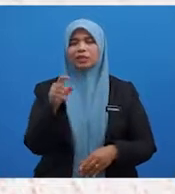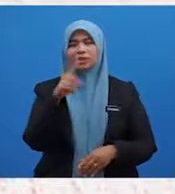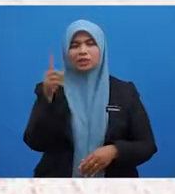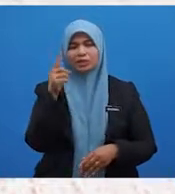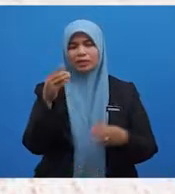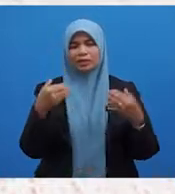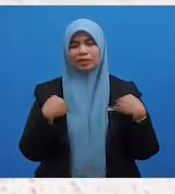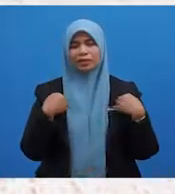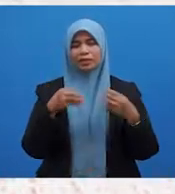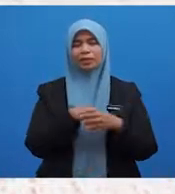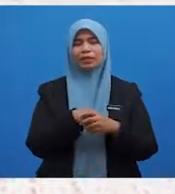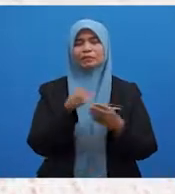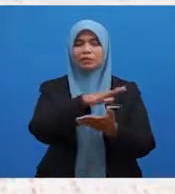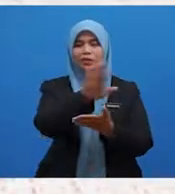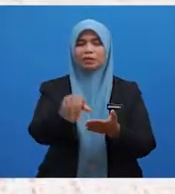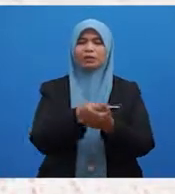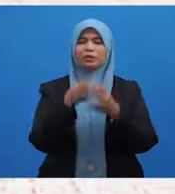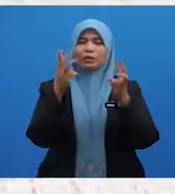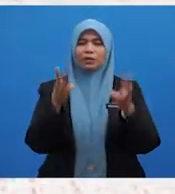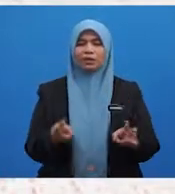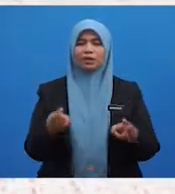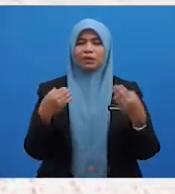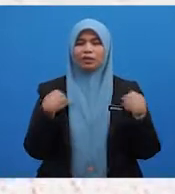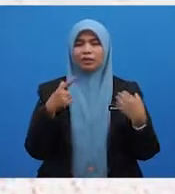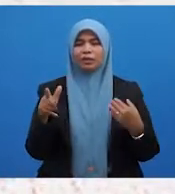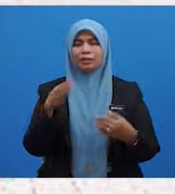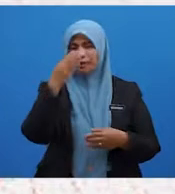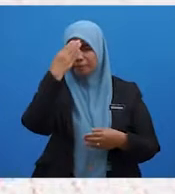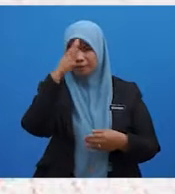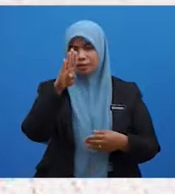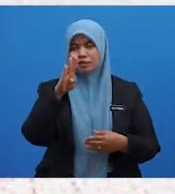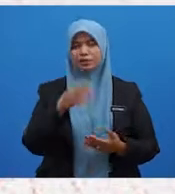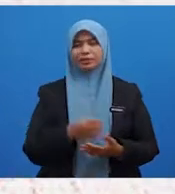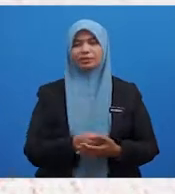pada semua watak adalah bijaksana,